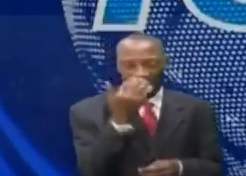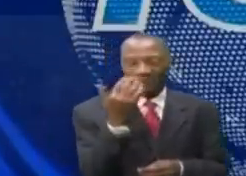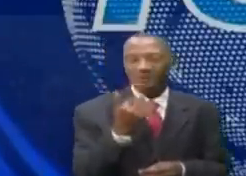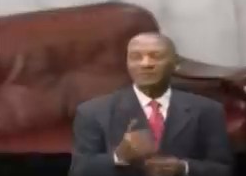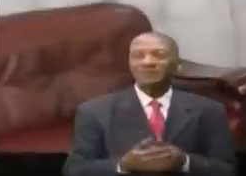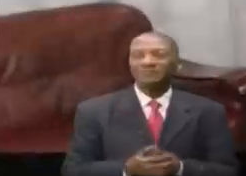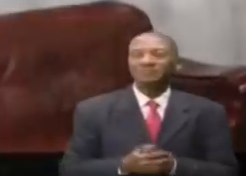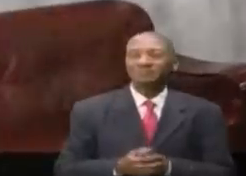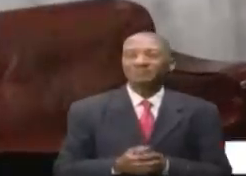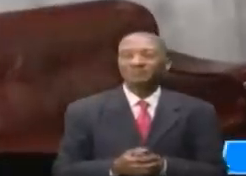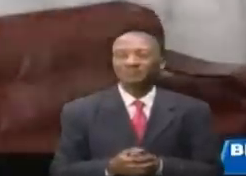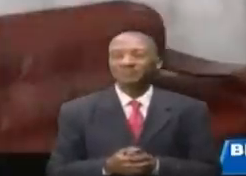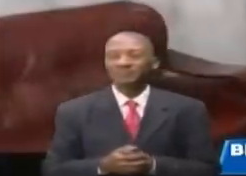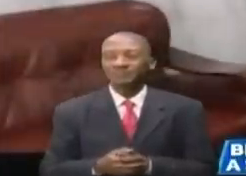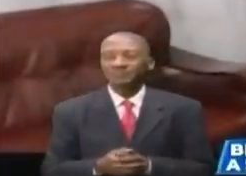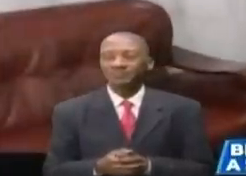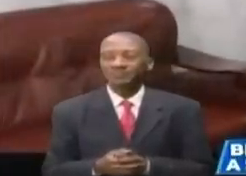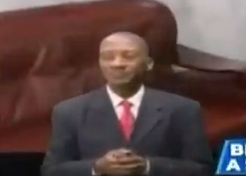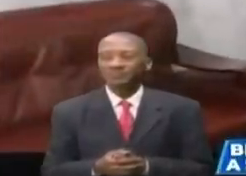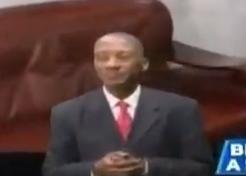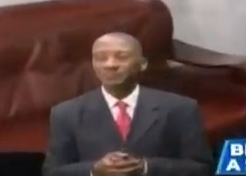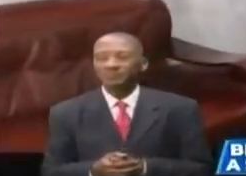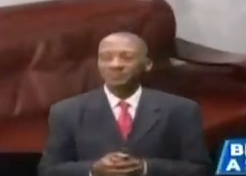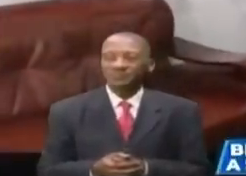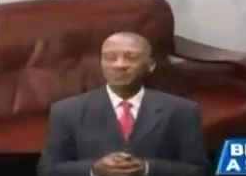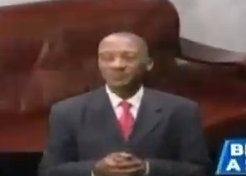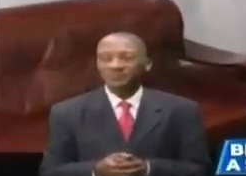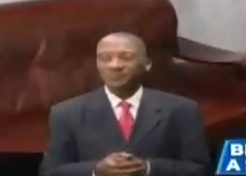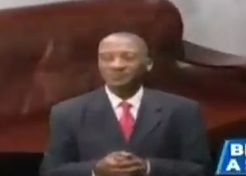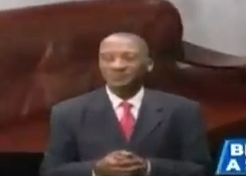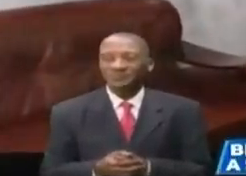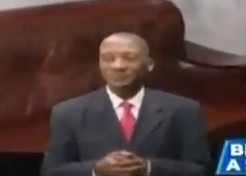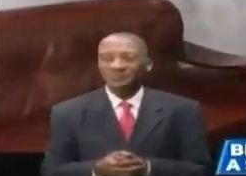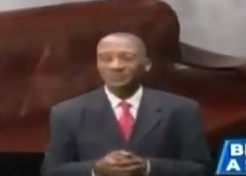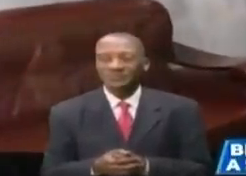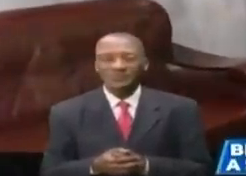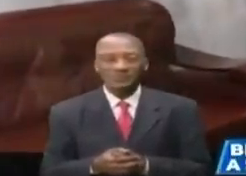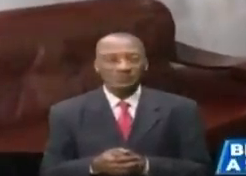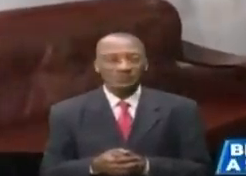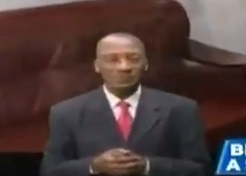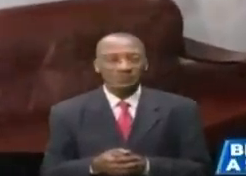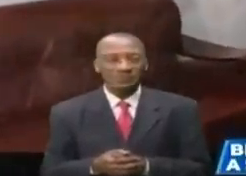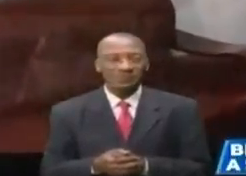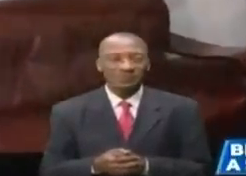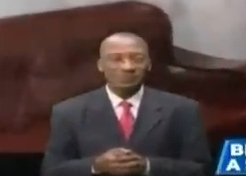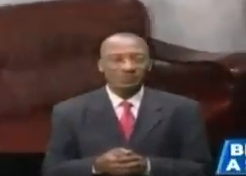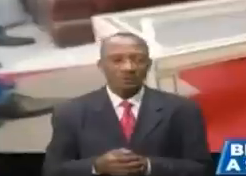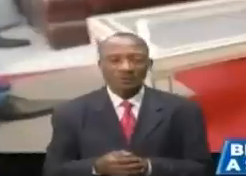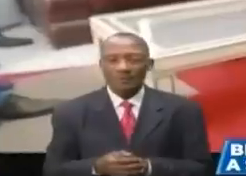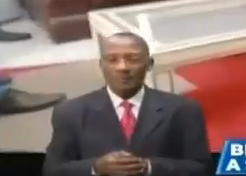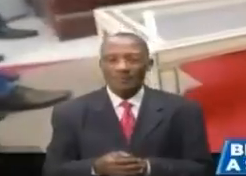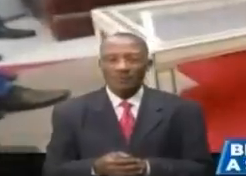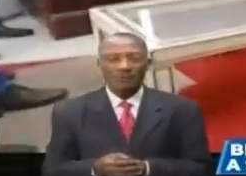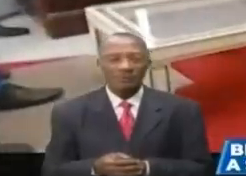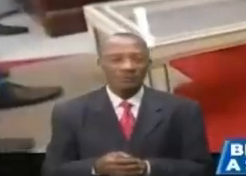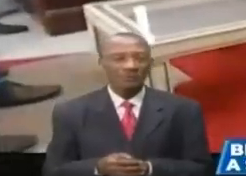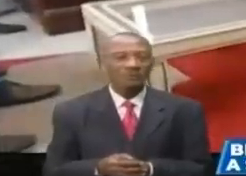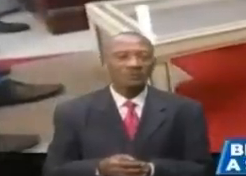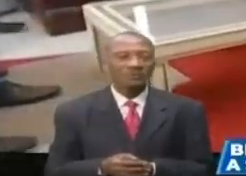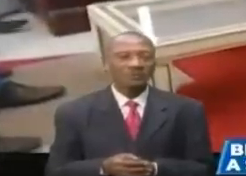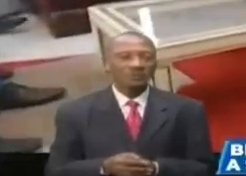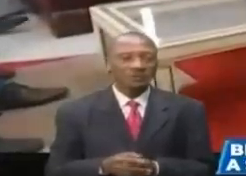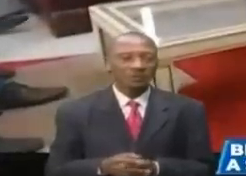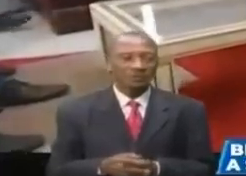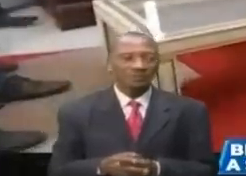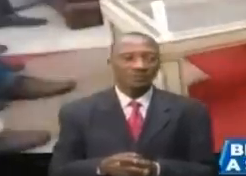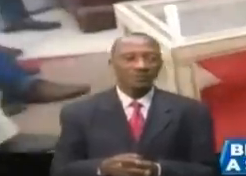Kenina. Avant d'entreprendre toute activité, la ministre de la formation professionnelle Antoinette Kipoulou Kabenga a brièvement